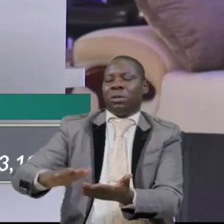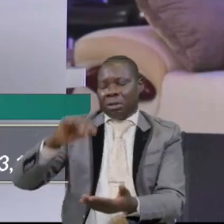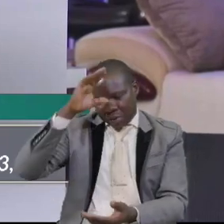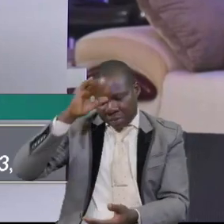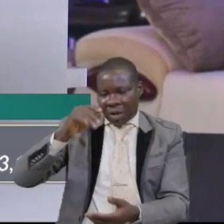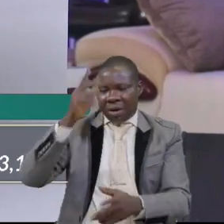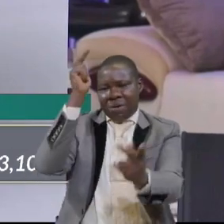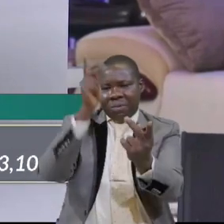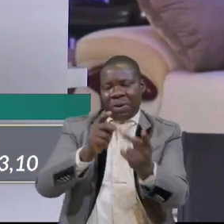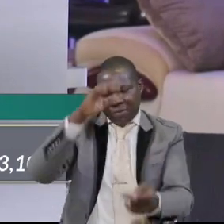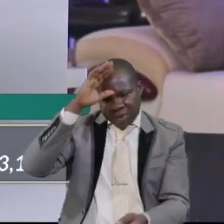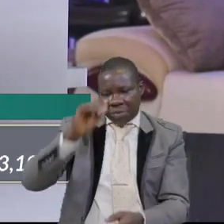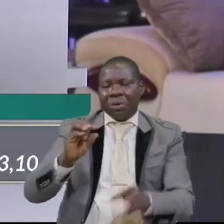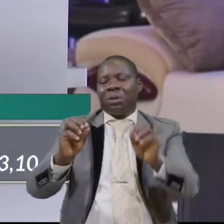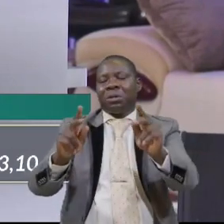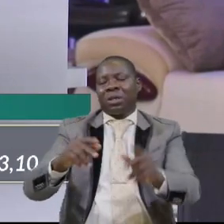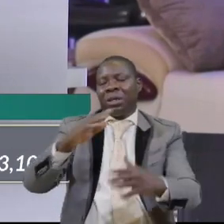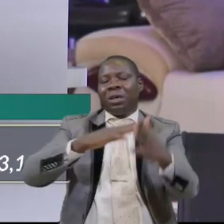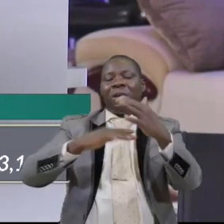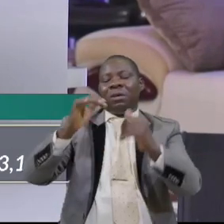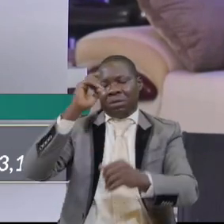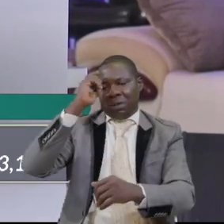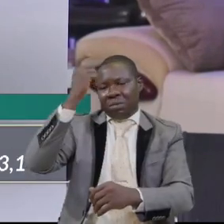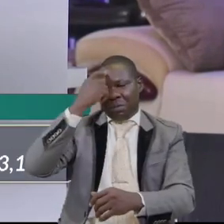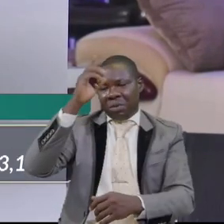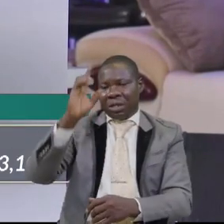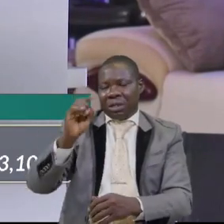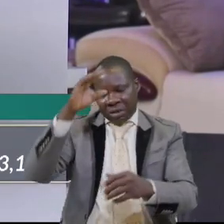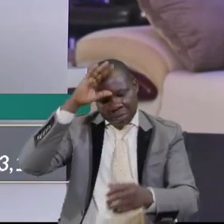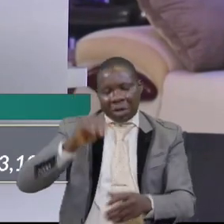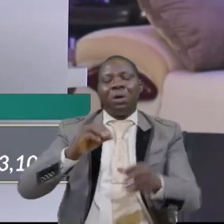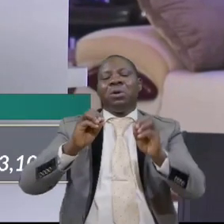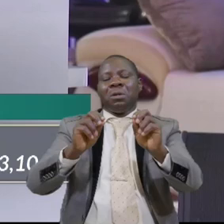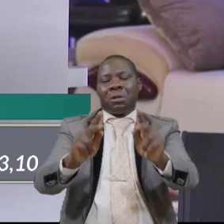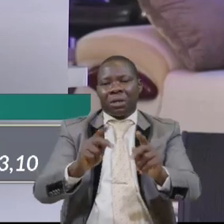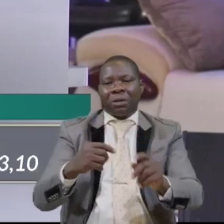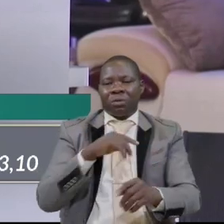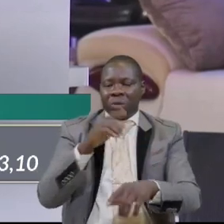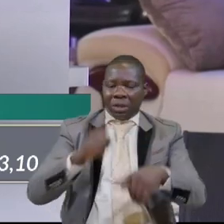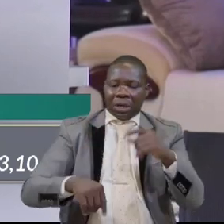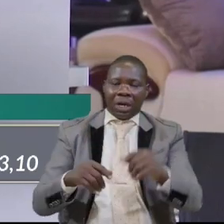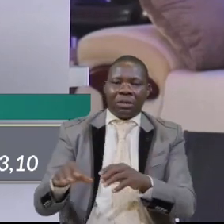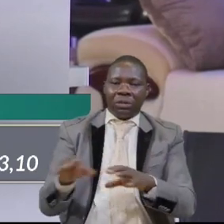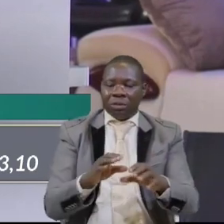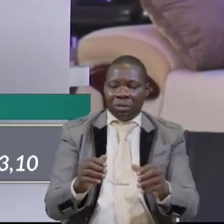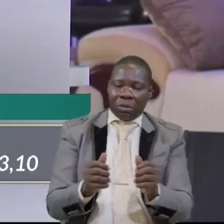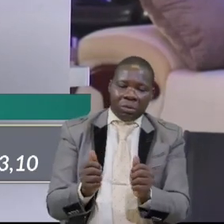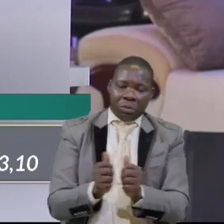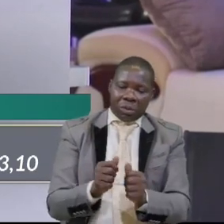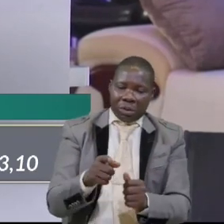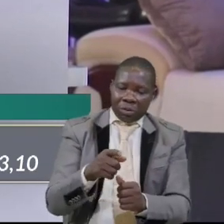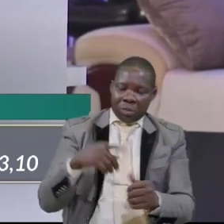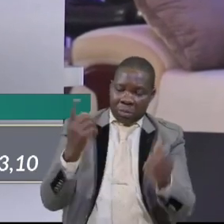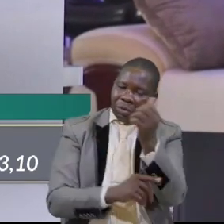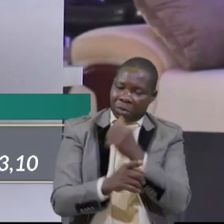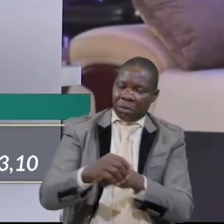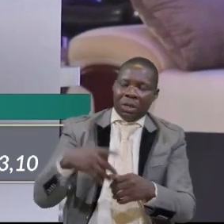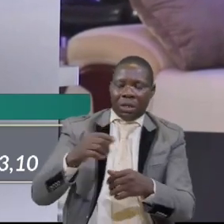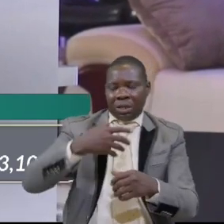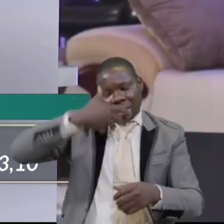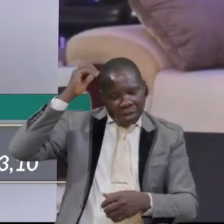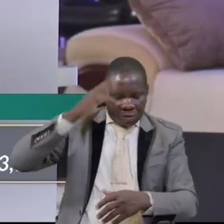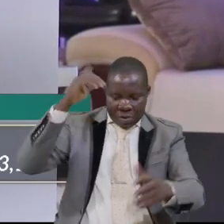d'accord. Homme céleste, les lions, on ne peut pas régler ton cas. Quand on met les lions, vont gérer ton cas. Et